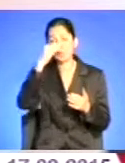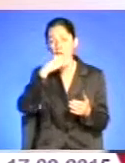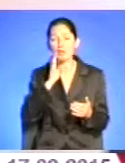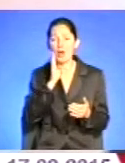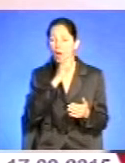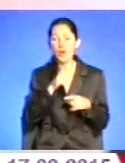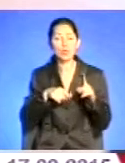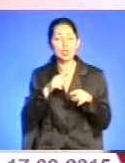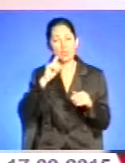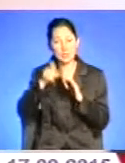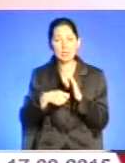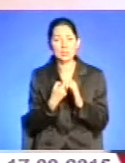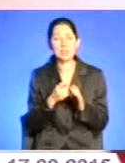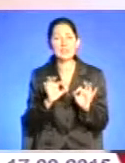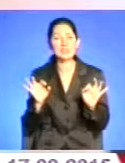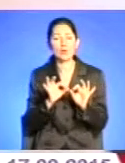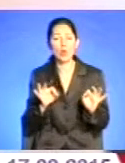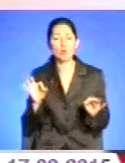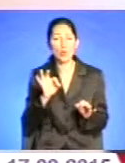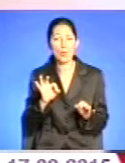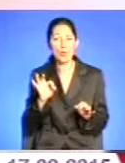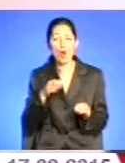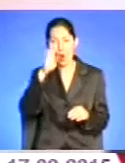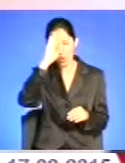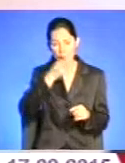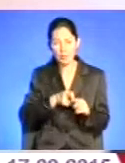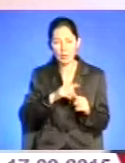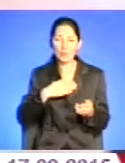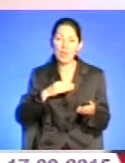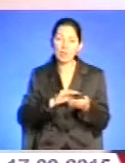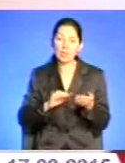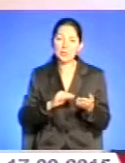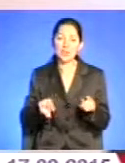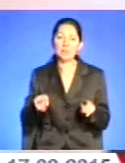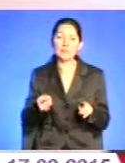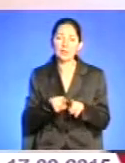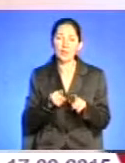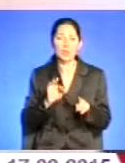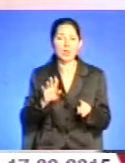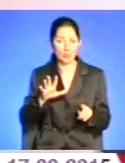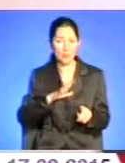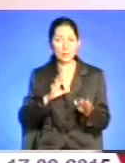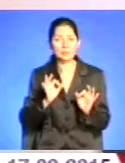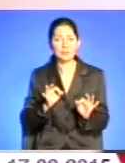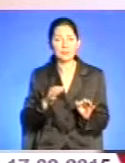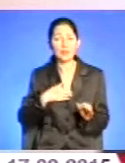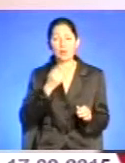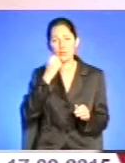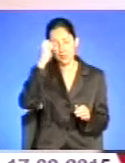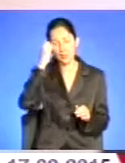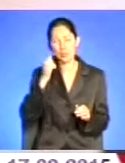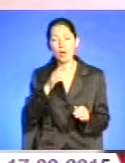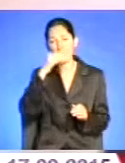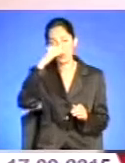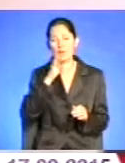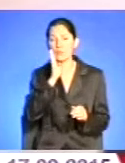і дізнатися інформацію про хлопців, яких ми написали, такою, якою вона була. І я дуже вдячна батькам, що погодились з нами